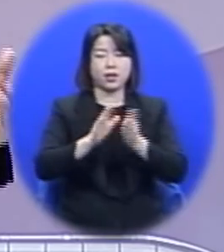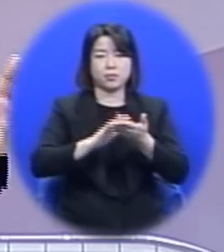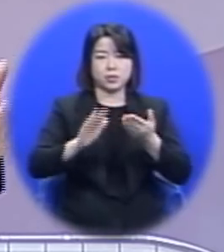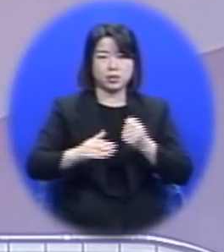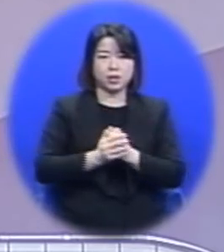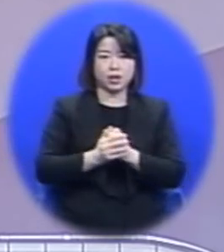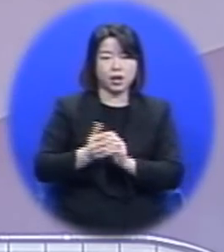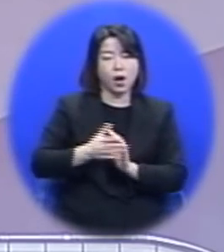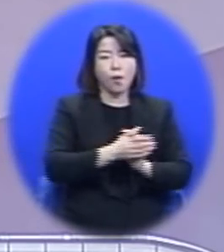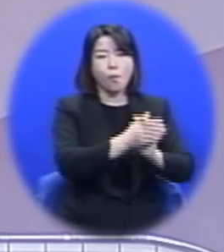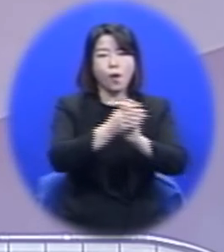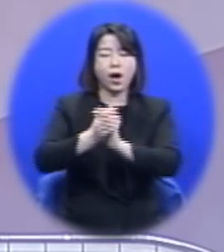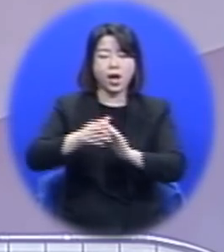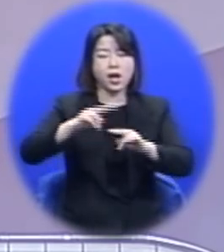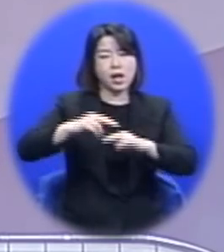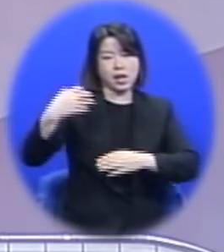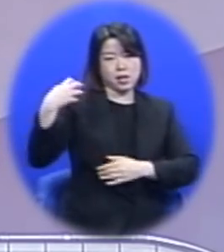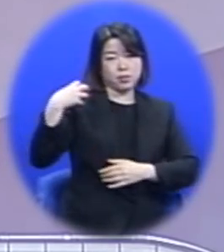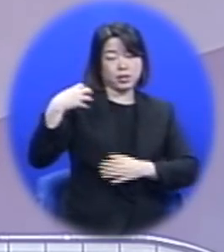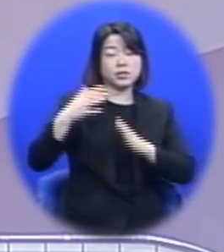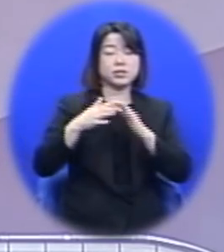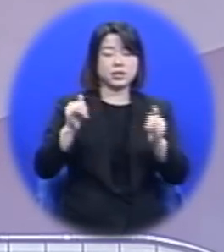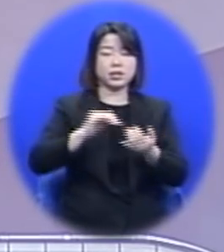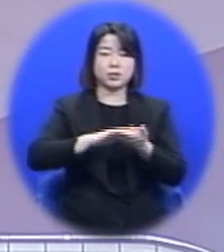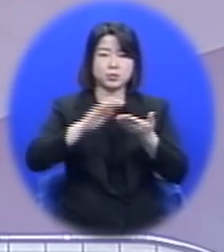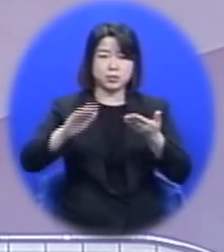화해의 직책을 맡은 사람입니다.